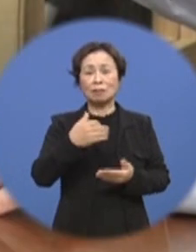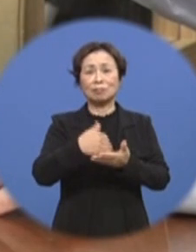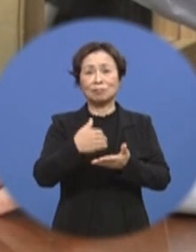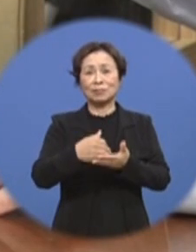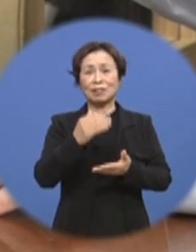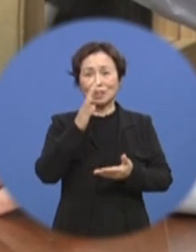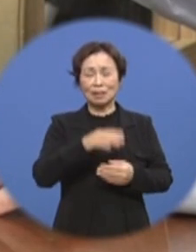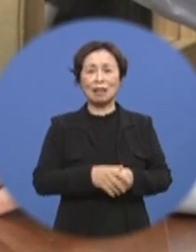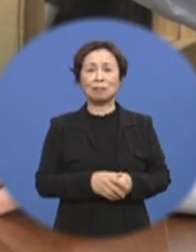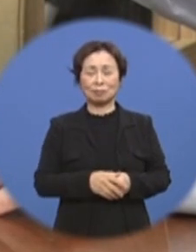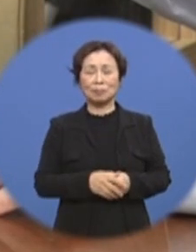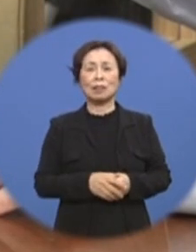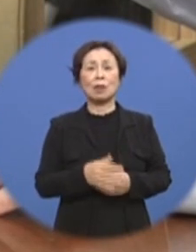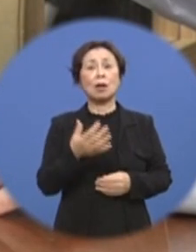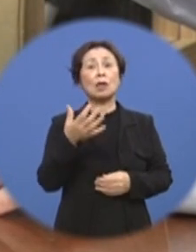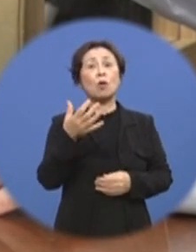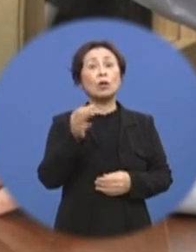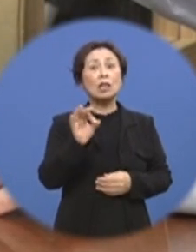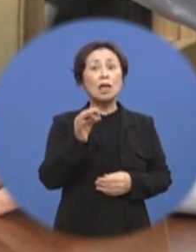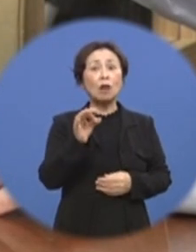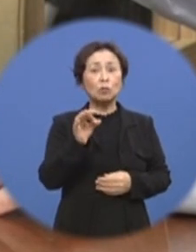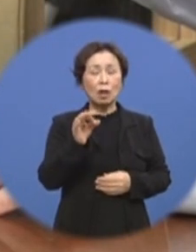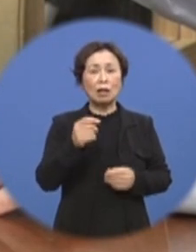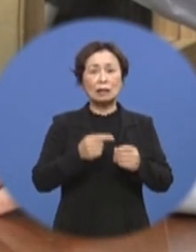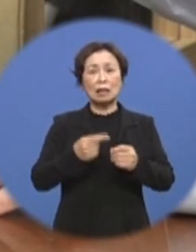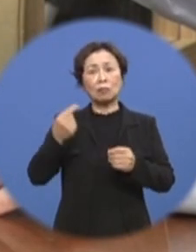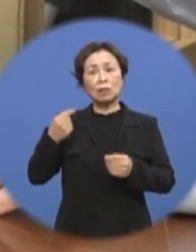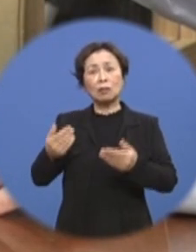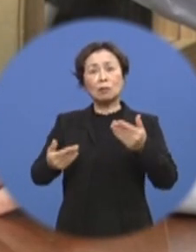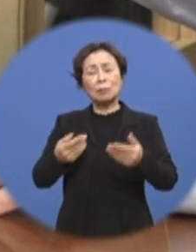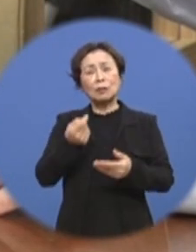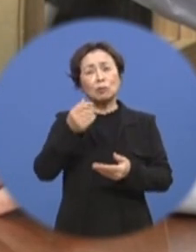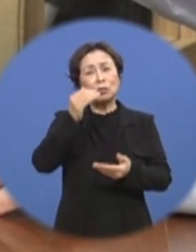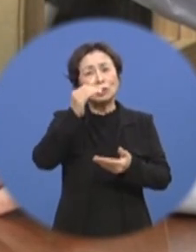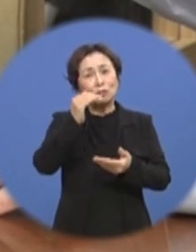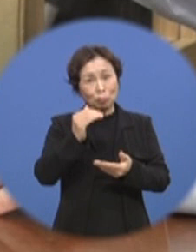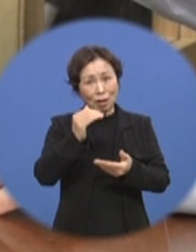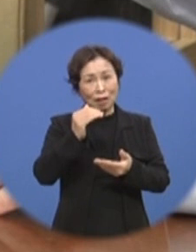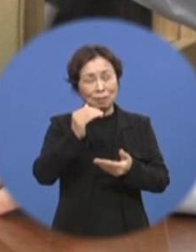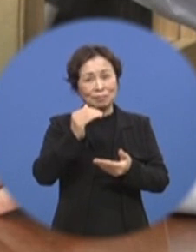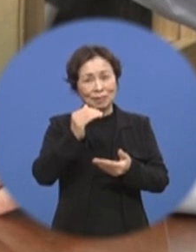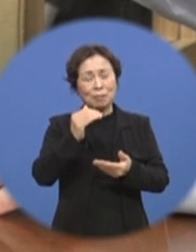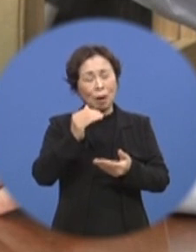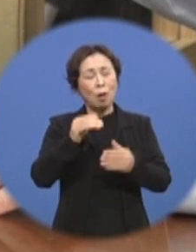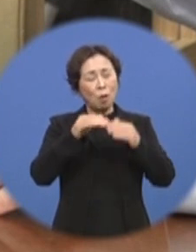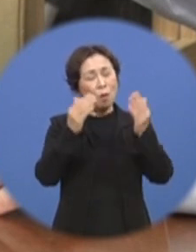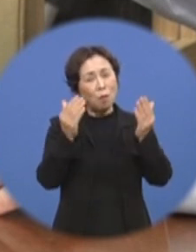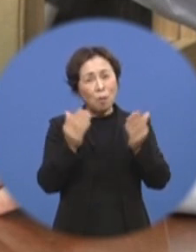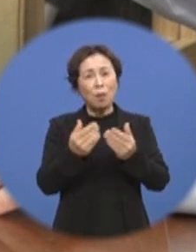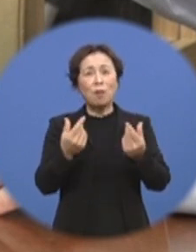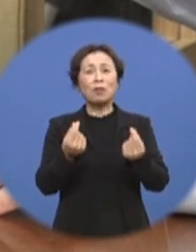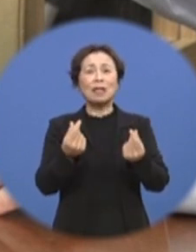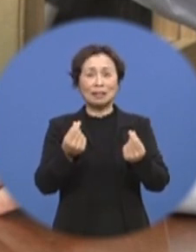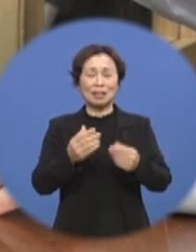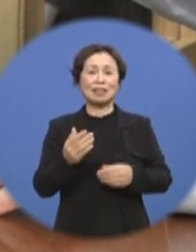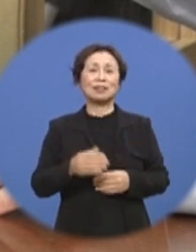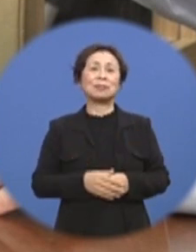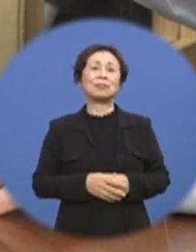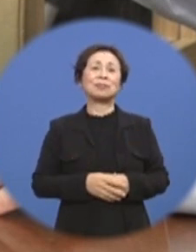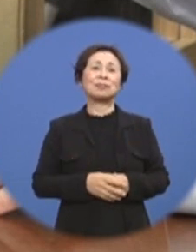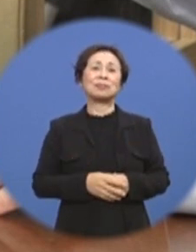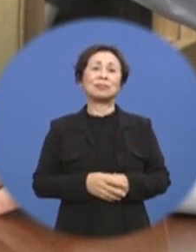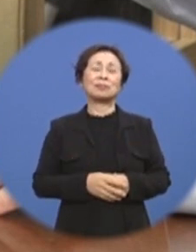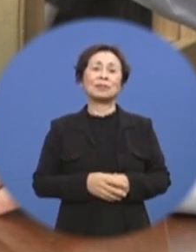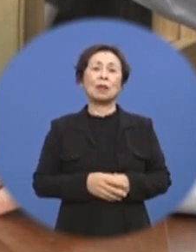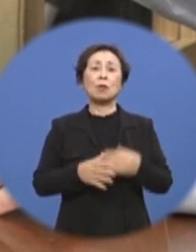金額的には昨年よりもあのちょっと少ないというぐらいなんですけどまぁほぼ同じですかねそれでも